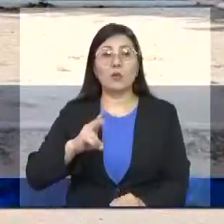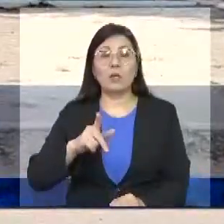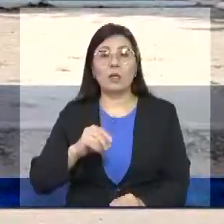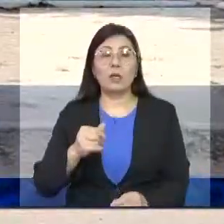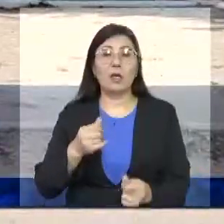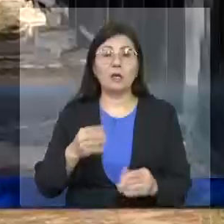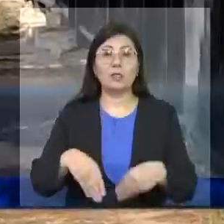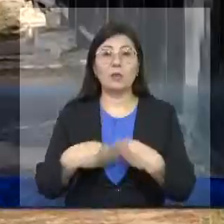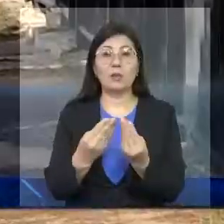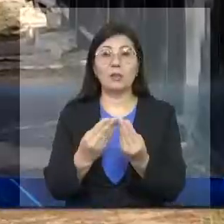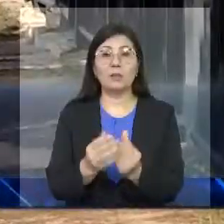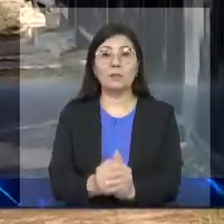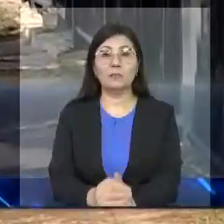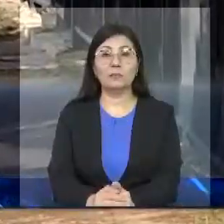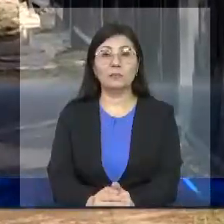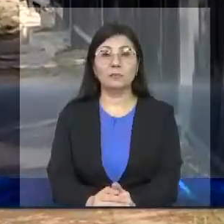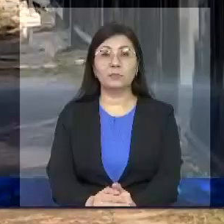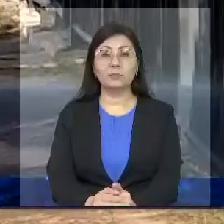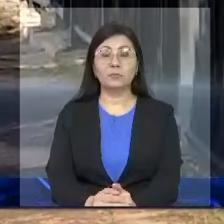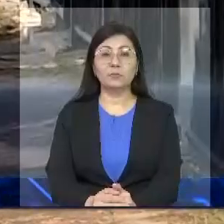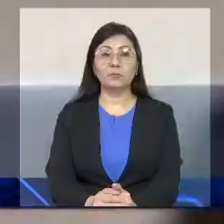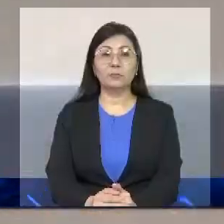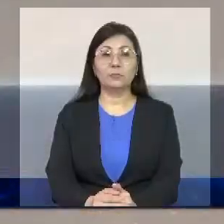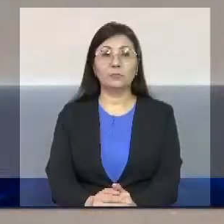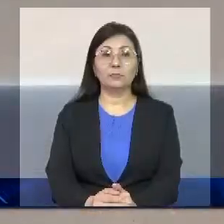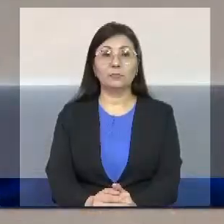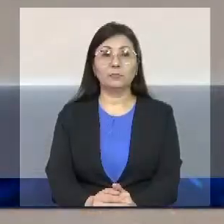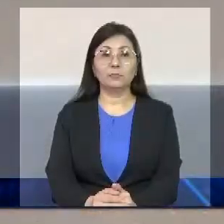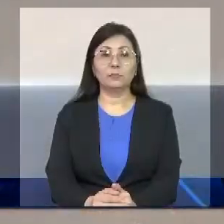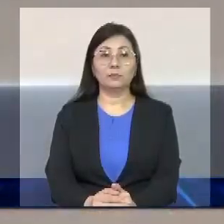қаражат берілді. Амангелді Атабайұлы, Николай Сырбов, Самат Қалекенов, Ақтөбе телеарнасы.